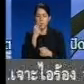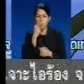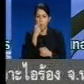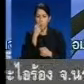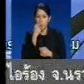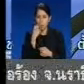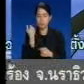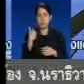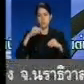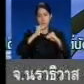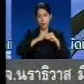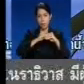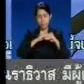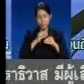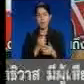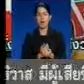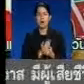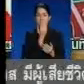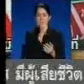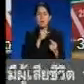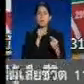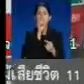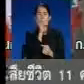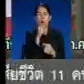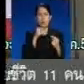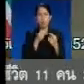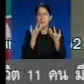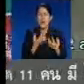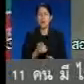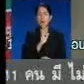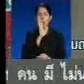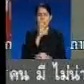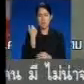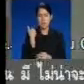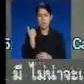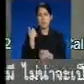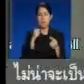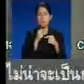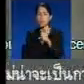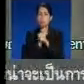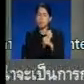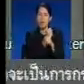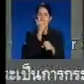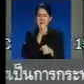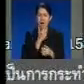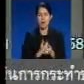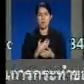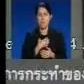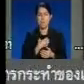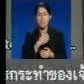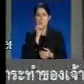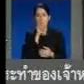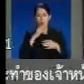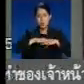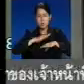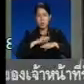การขององค์การก็ยังคงย้ำว่าโรคนี้ไม่ร้ายแรงถึงขั้นทำให้ผู้ป่วยเสียชีวิตในทันทีจึงไม่ต้องการให้นานาประเทศแก้ไขปัญหาด้วยการ